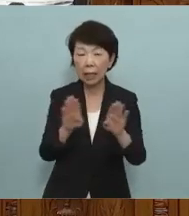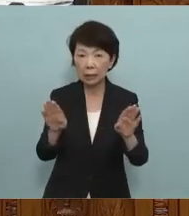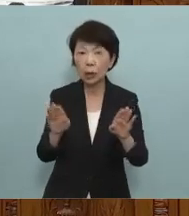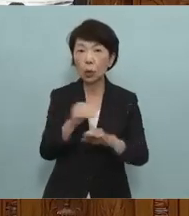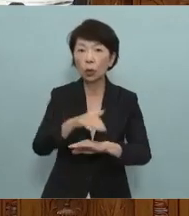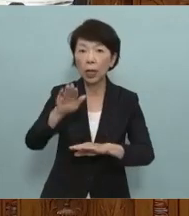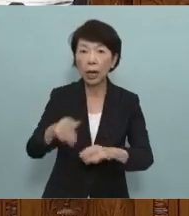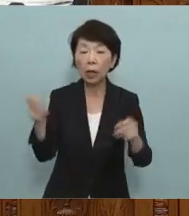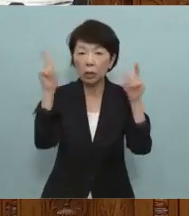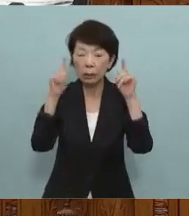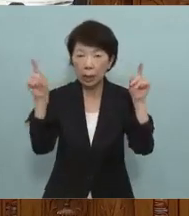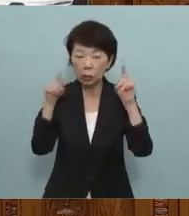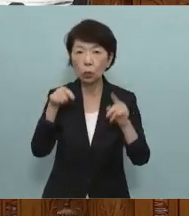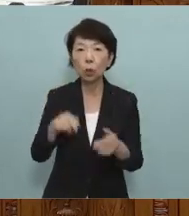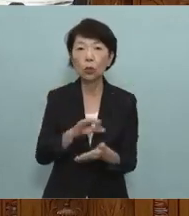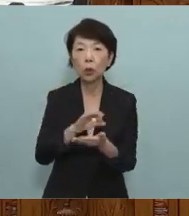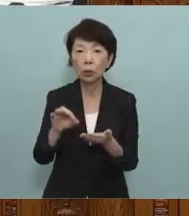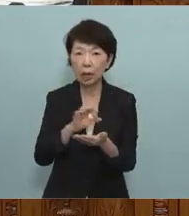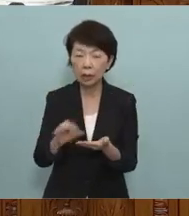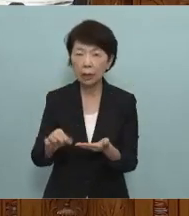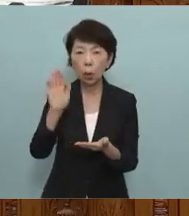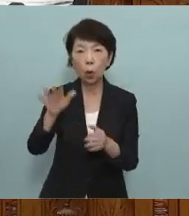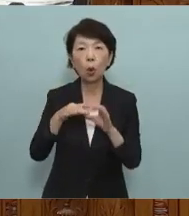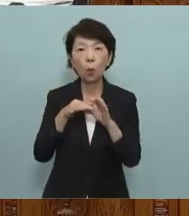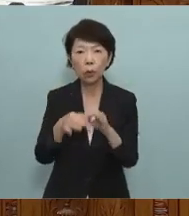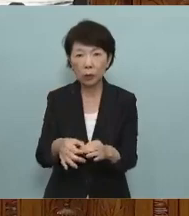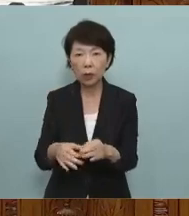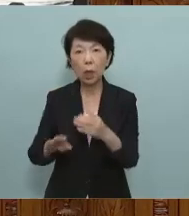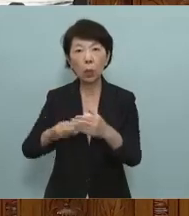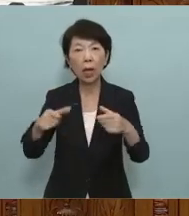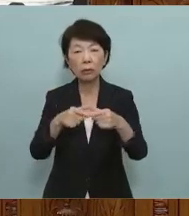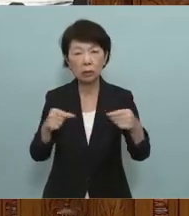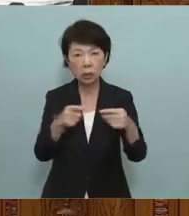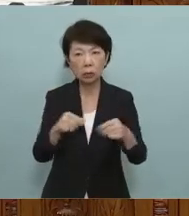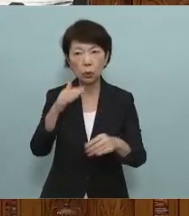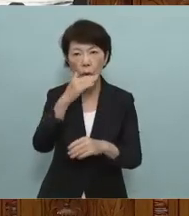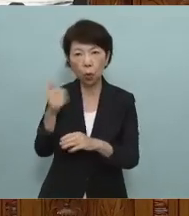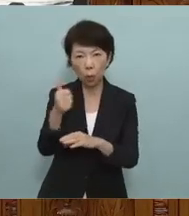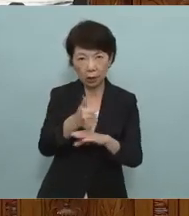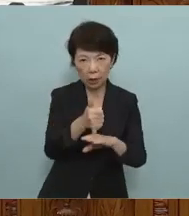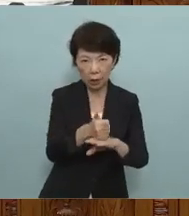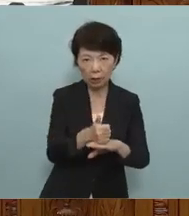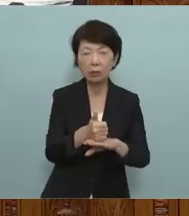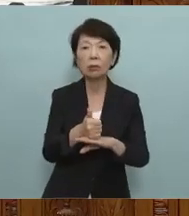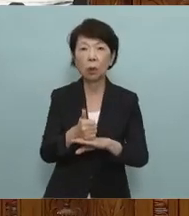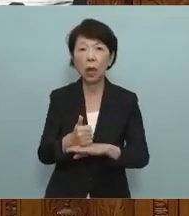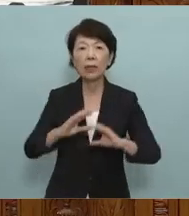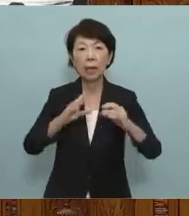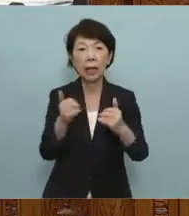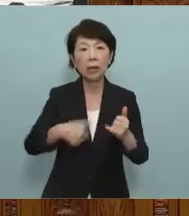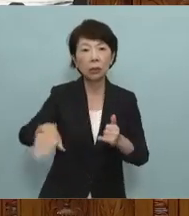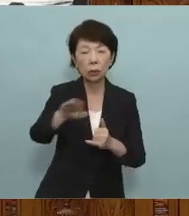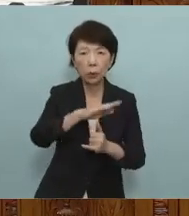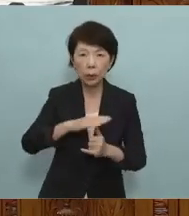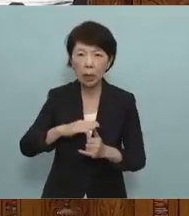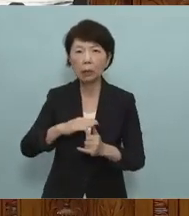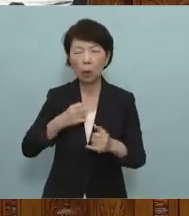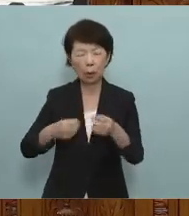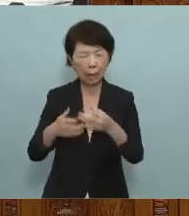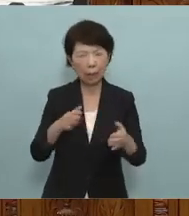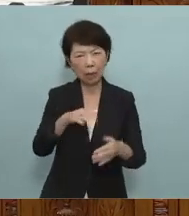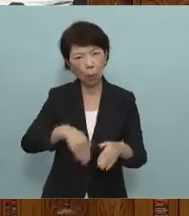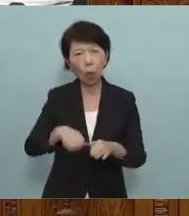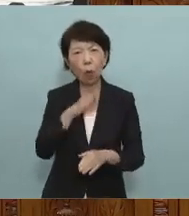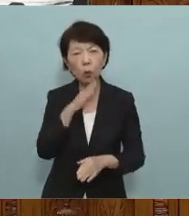活用しながら、引き続き各国要人や世界の人々が被爆の実相に触れる機会を